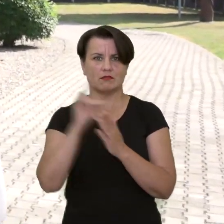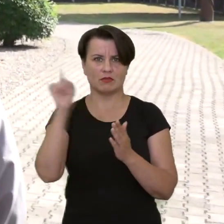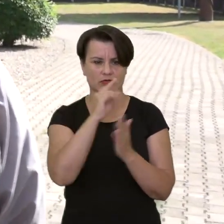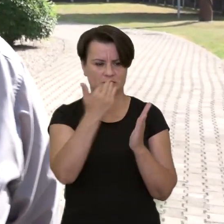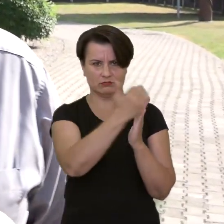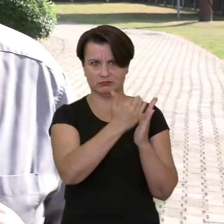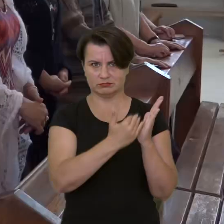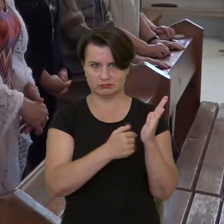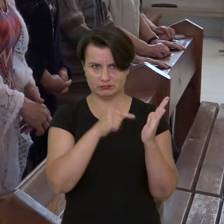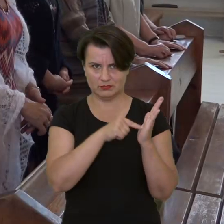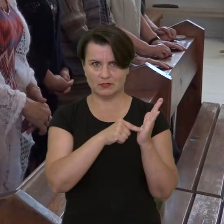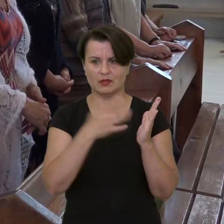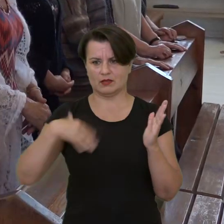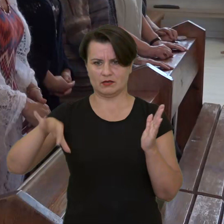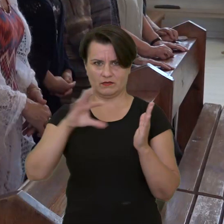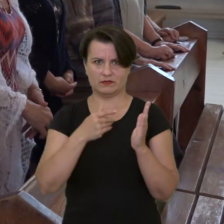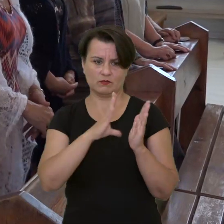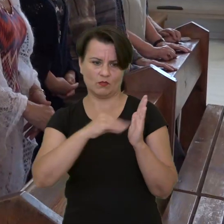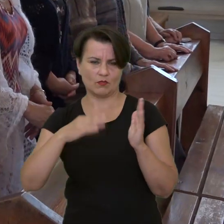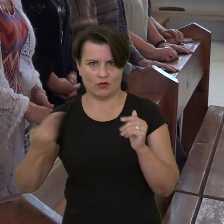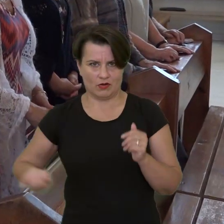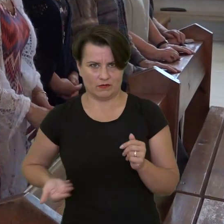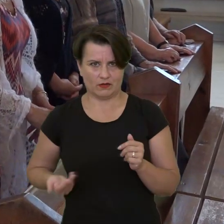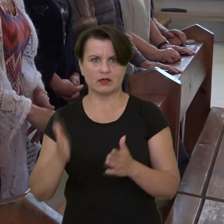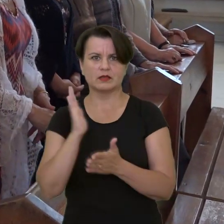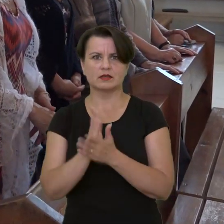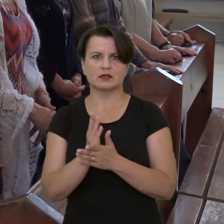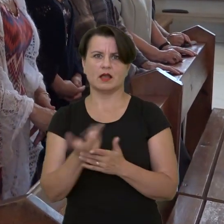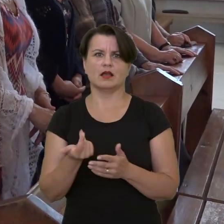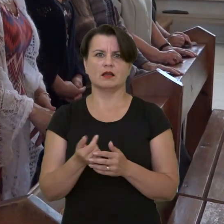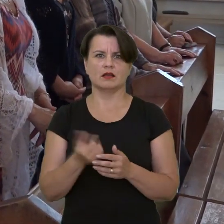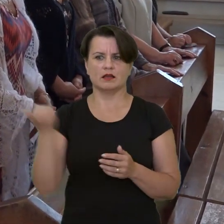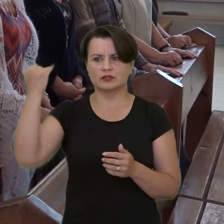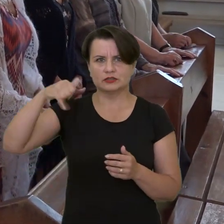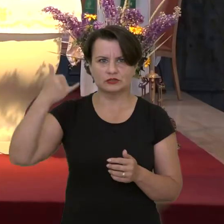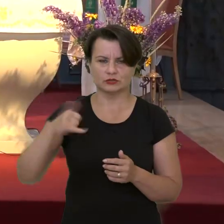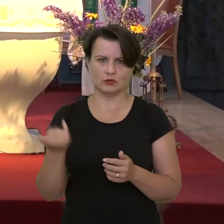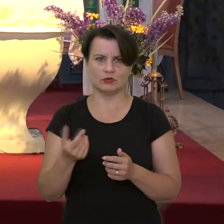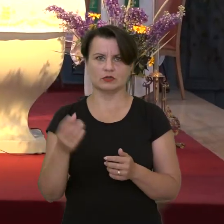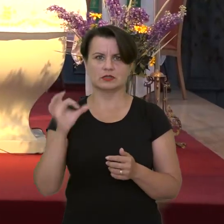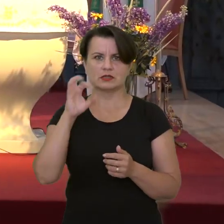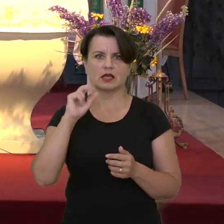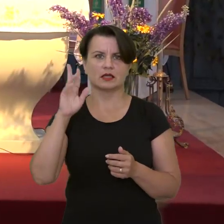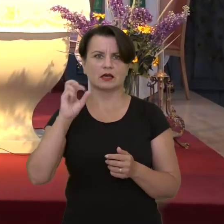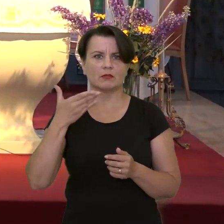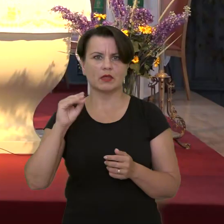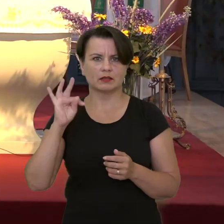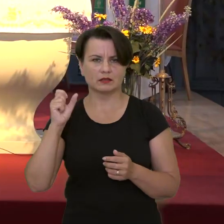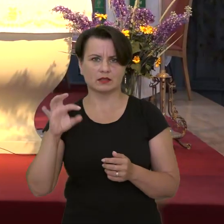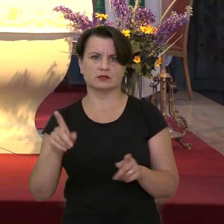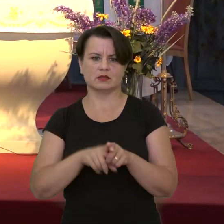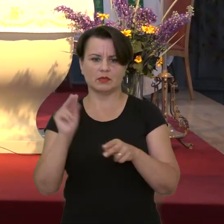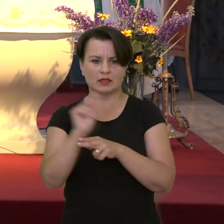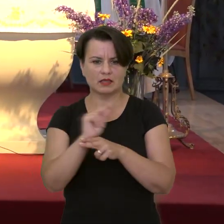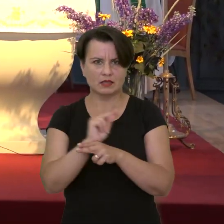kiekvienas gyvename, ar ne? Yra įkrikščionimo sakramentai, yra gydymo sakramentai. Tai vat, gydymo sakramentai yra